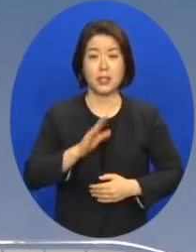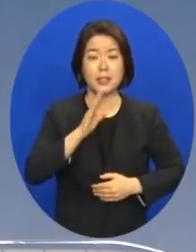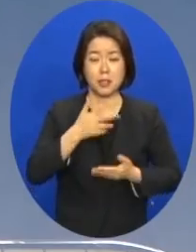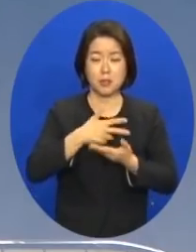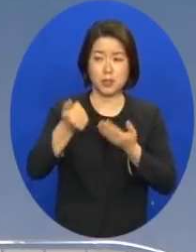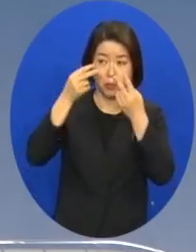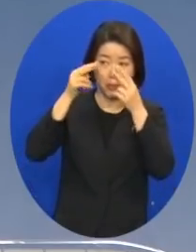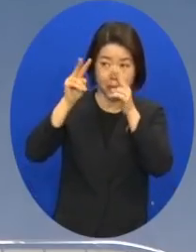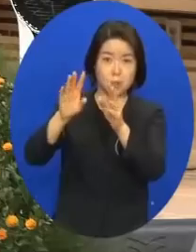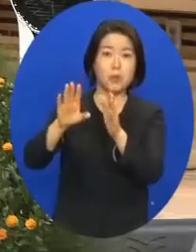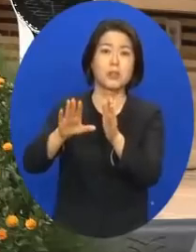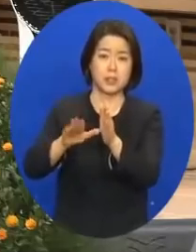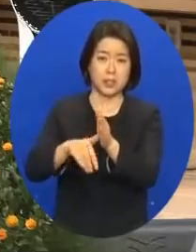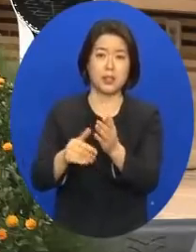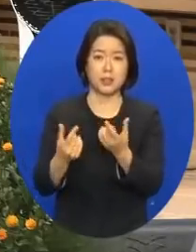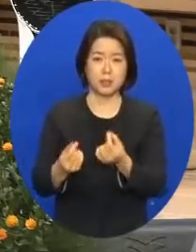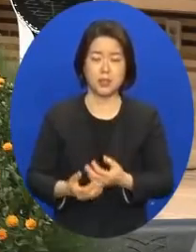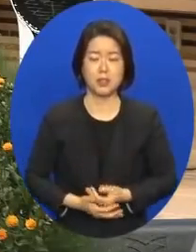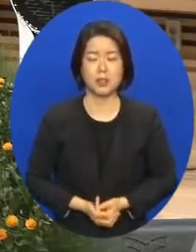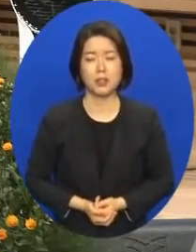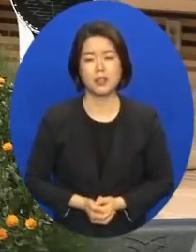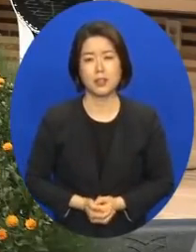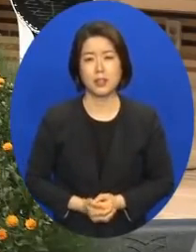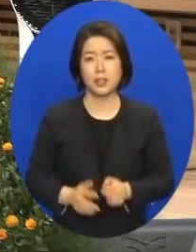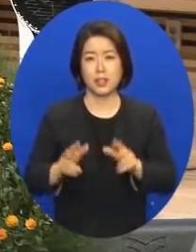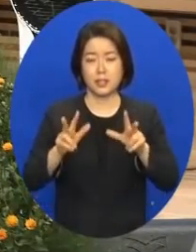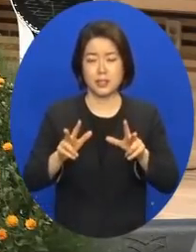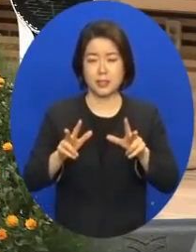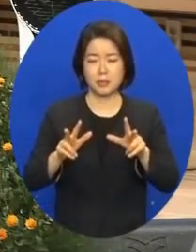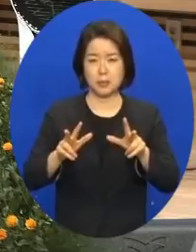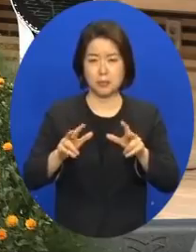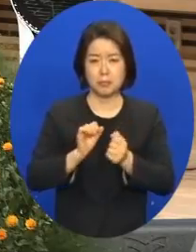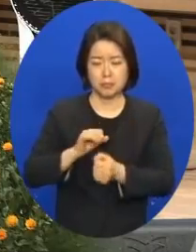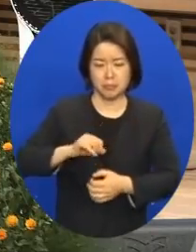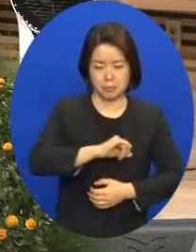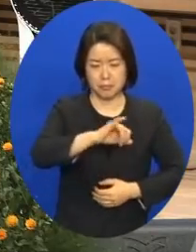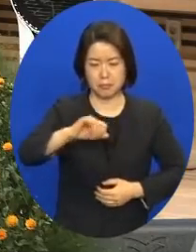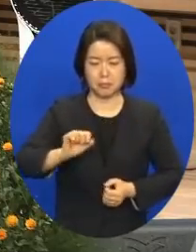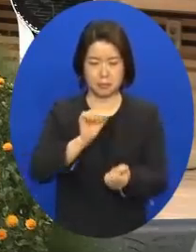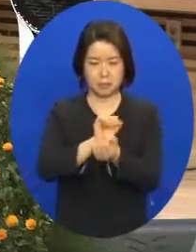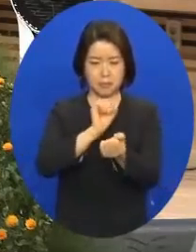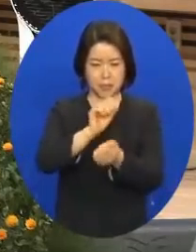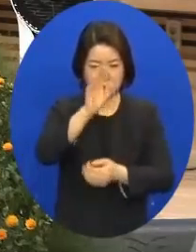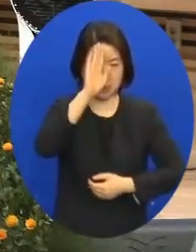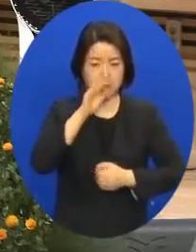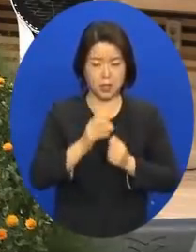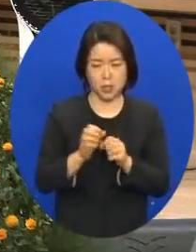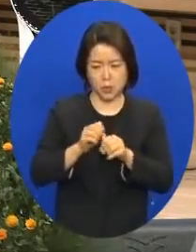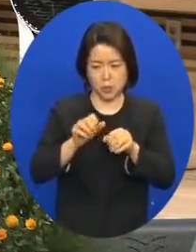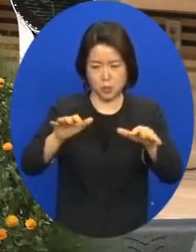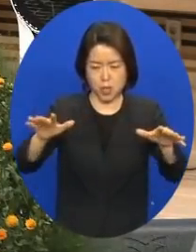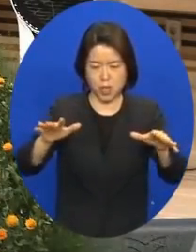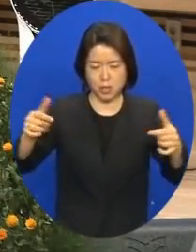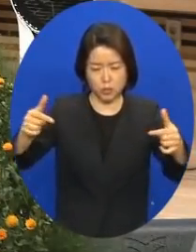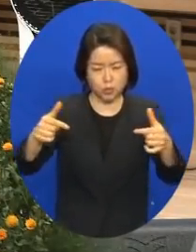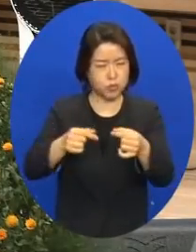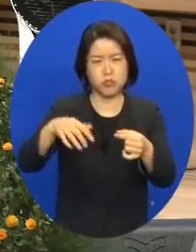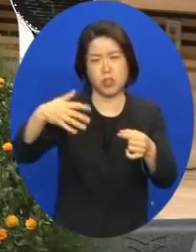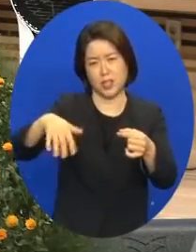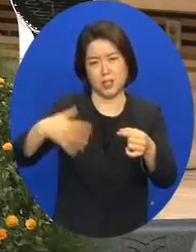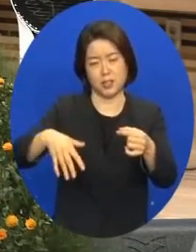될 때입니다. 지금 바이러스 감염증의 확산이 좀처럼 사그러들지 않고